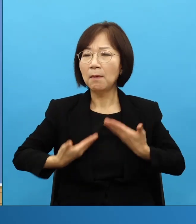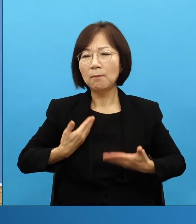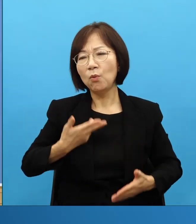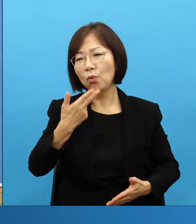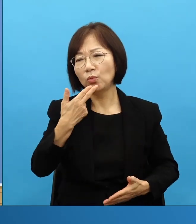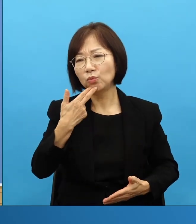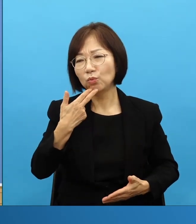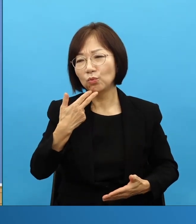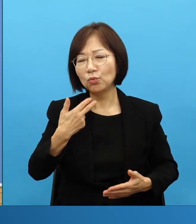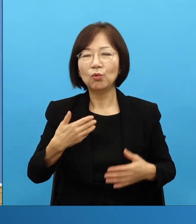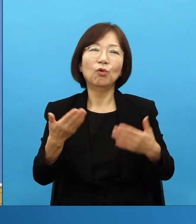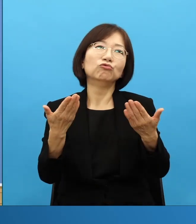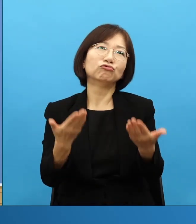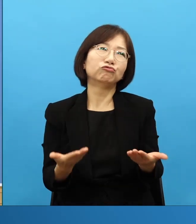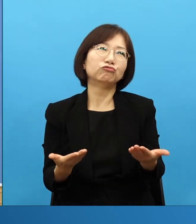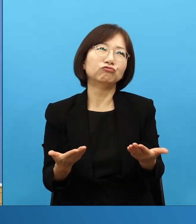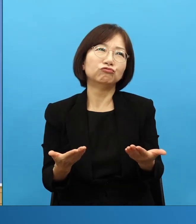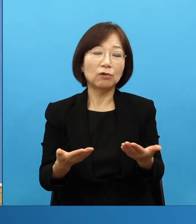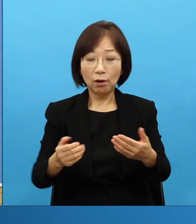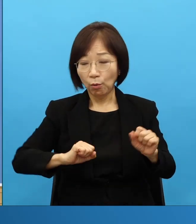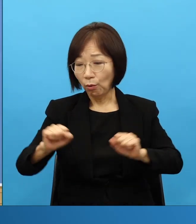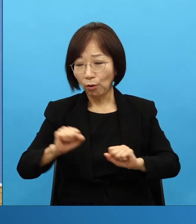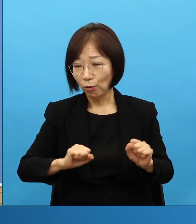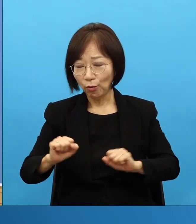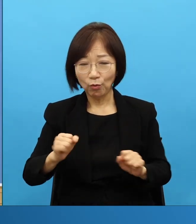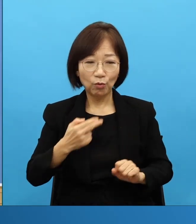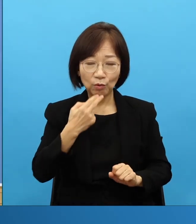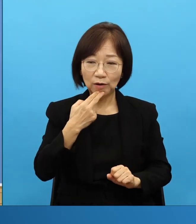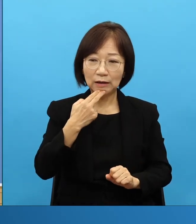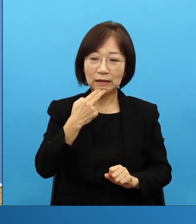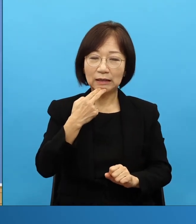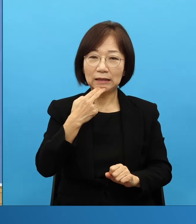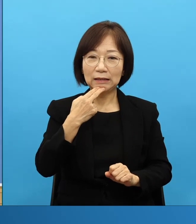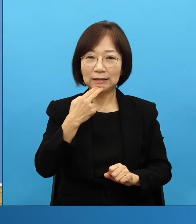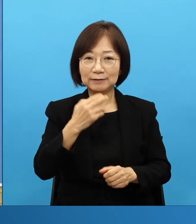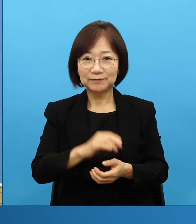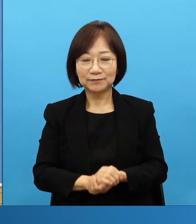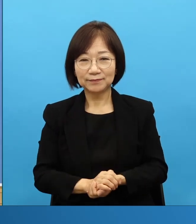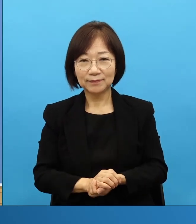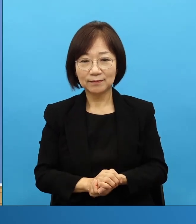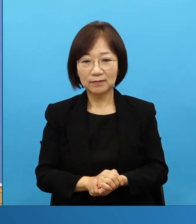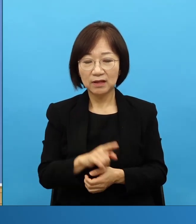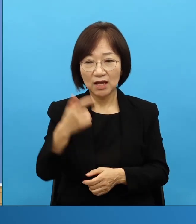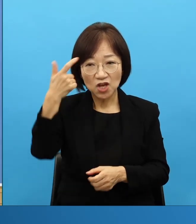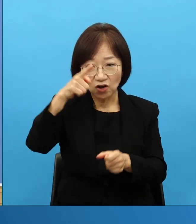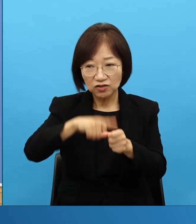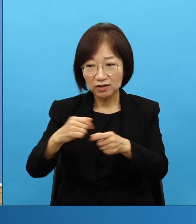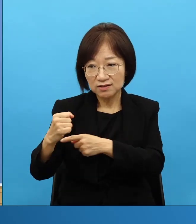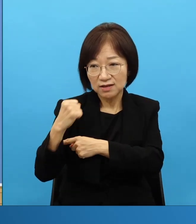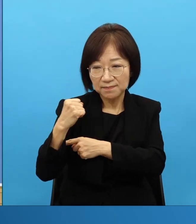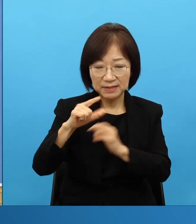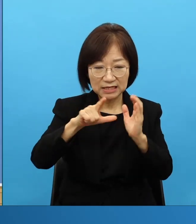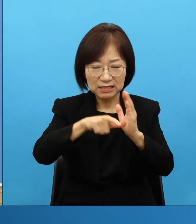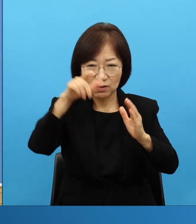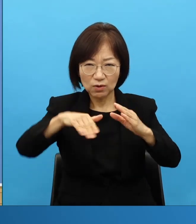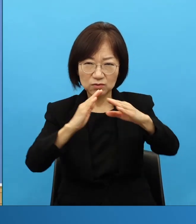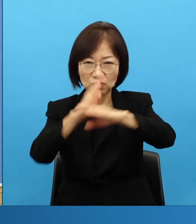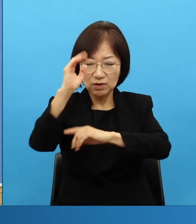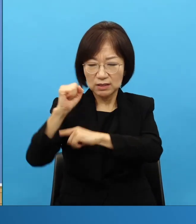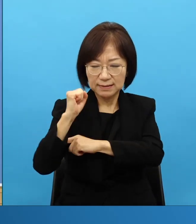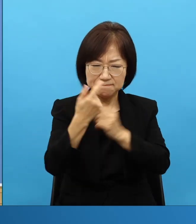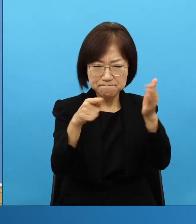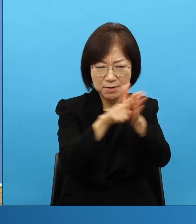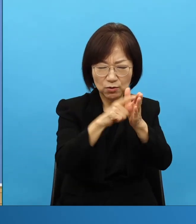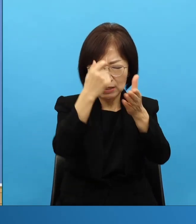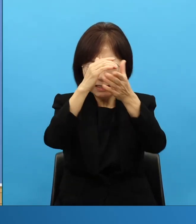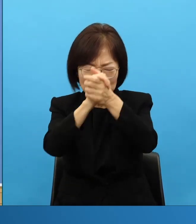떨어지게 됐어요. Basically, the angels are out of a job. 이걸 믿고 기도하는 목사도 없고 중직자도 없고 평지도 없어요. There are not 안 any 믿는다니까.